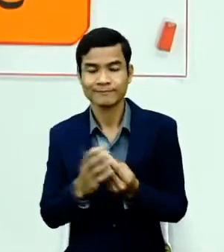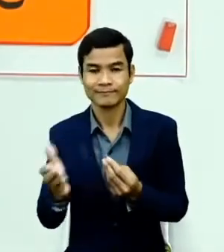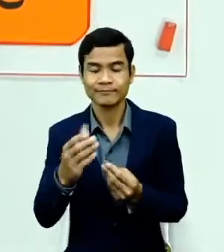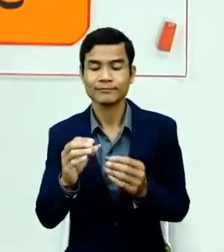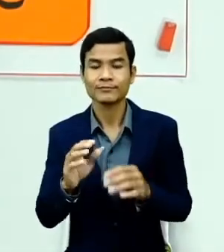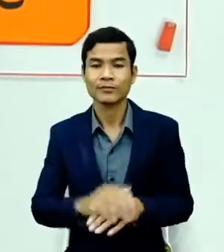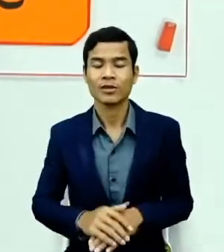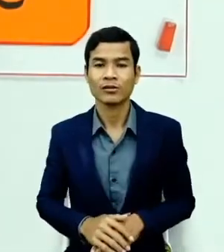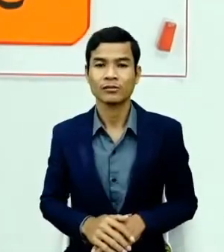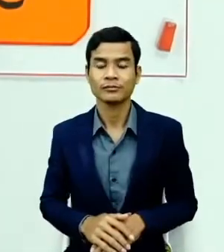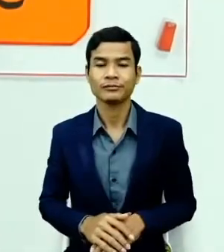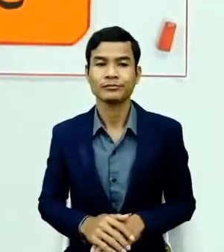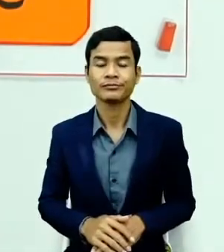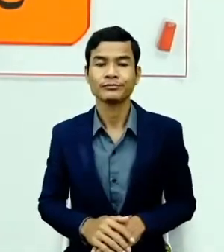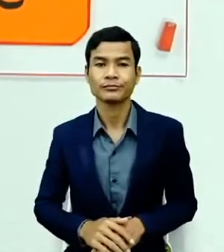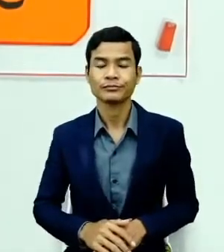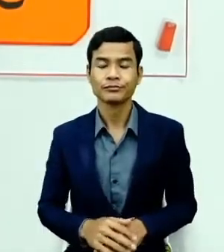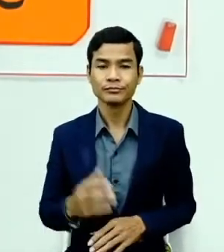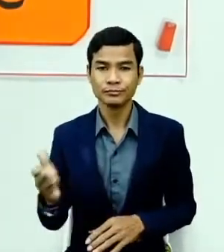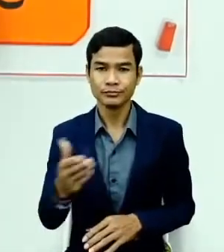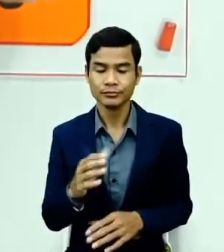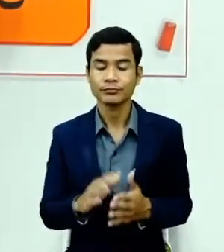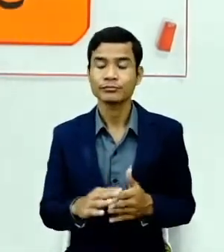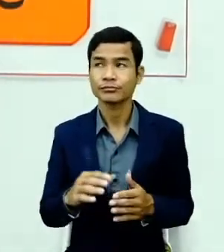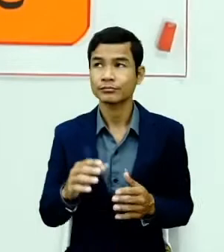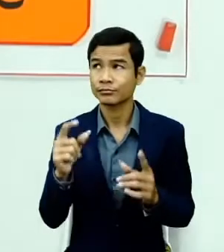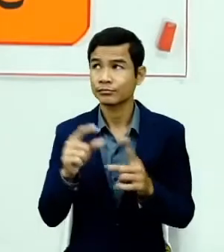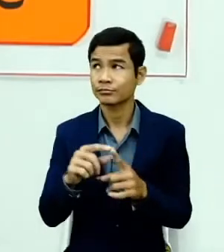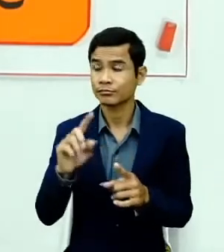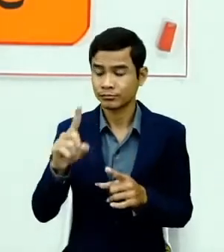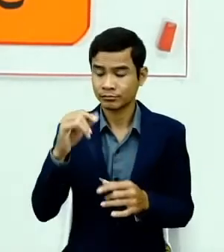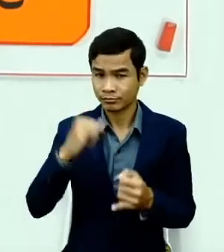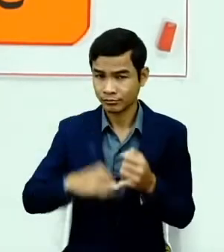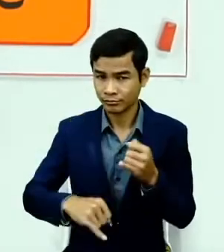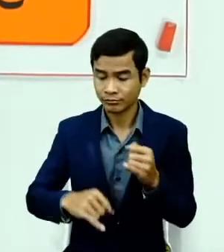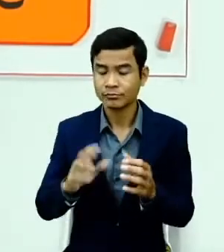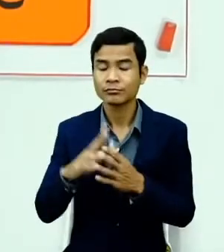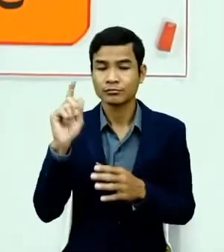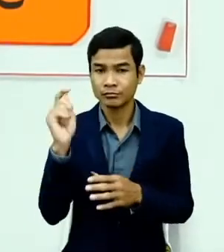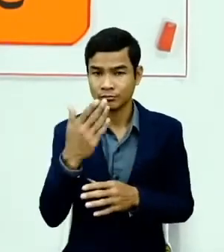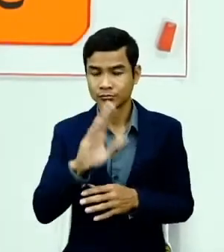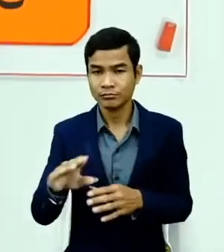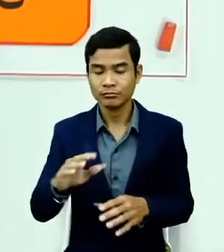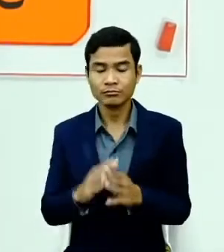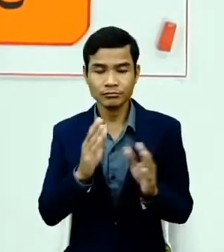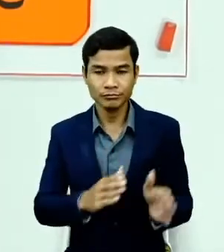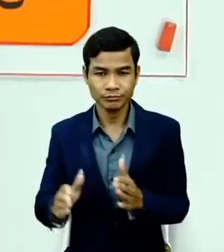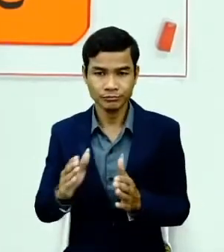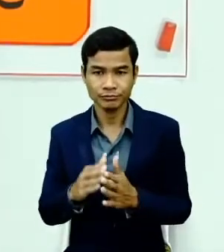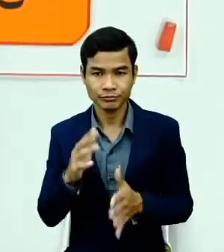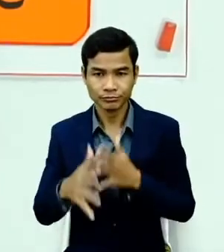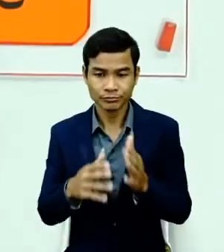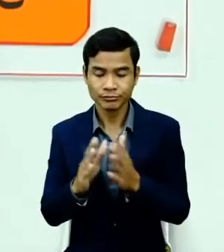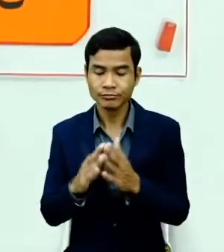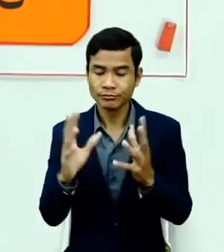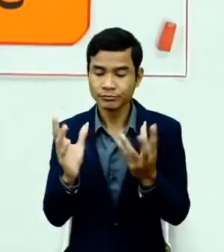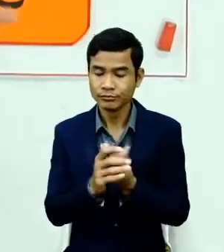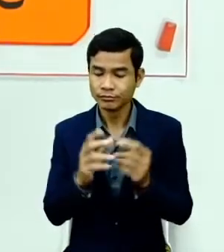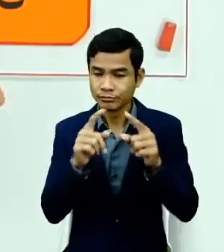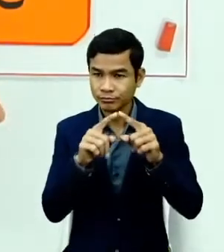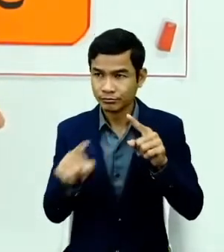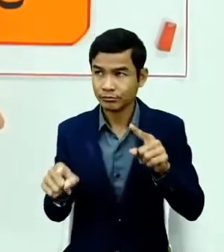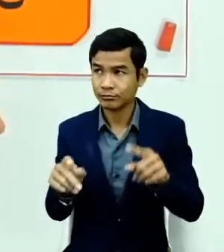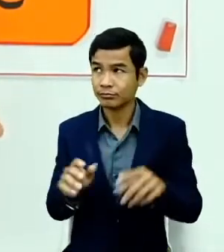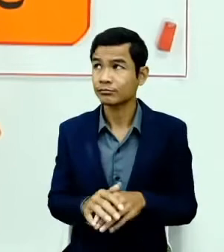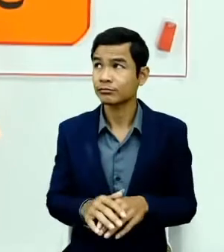បស់អ្នកគ្រូចាអញ្ចឹងយើងនៅសល់ពាក្យចំនួន1ទៀតហើយនឹងរូបភាពយើងត្រឹមខ្លួនគូសទាំងអស់គ្នាដាក់ដៃច